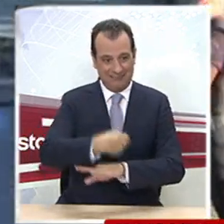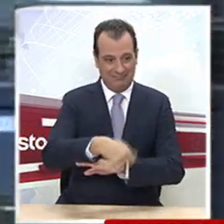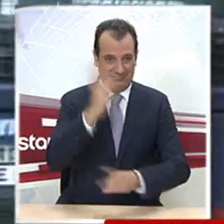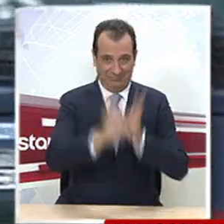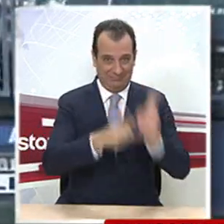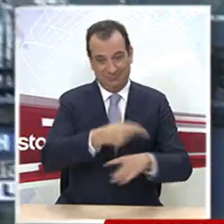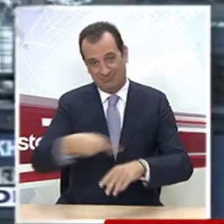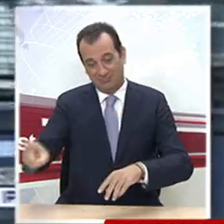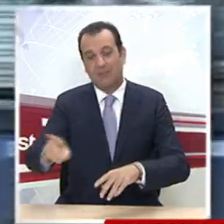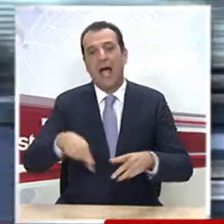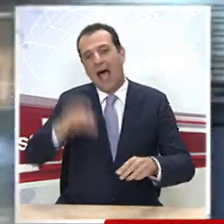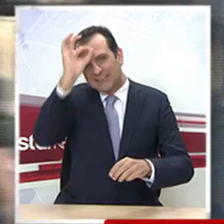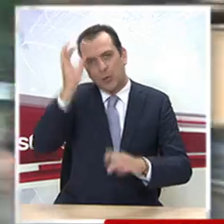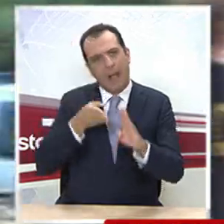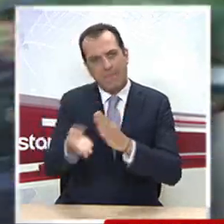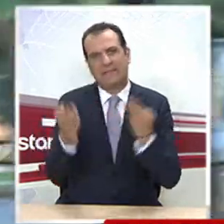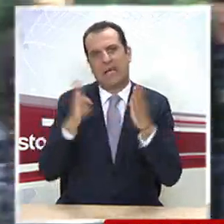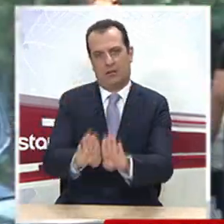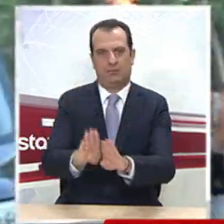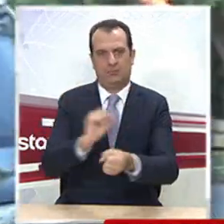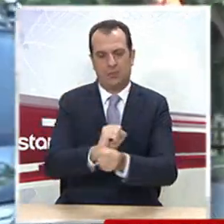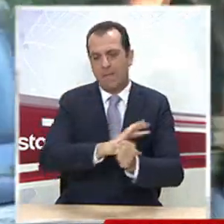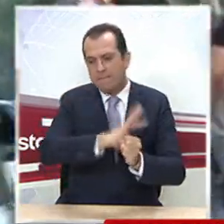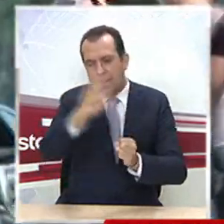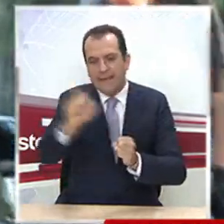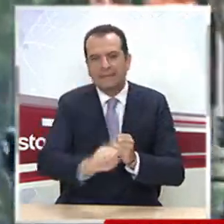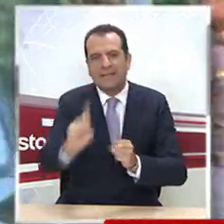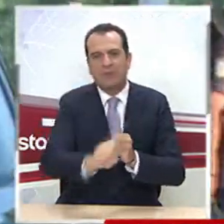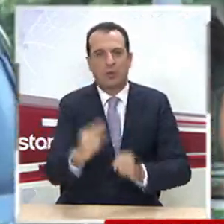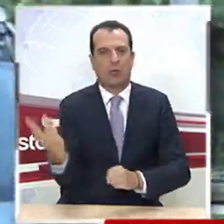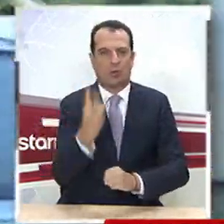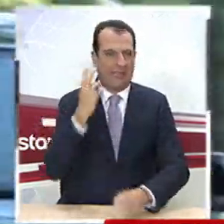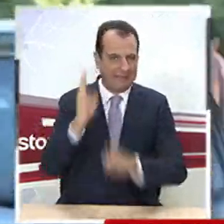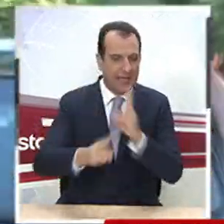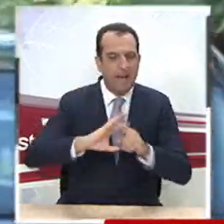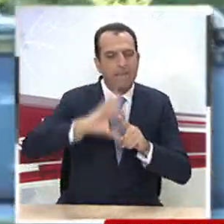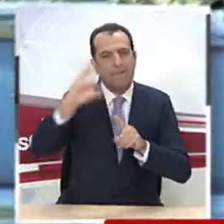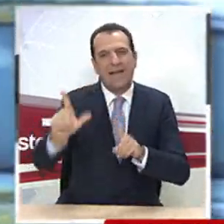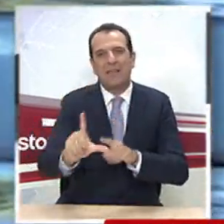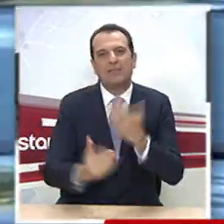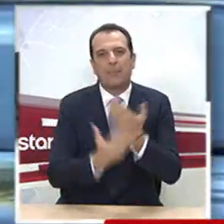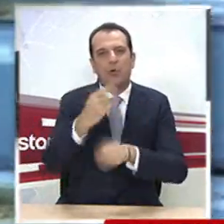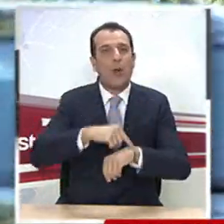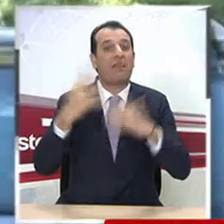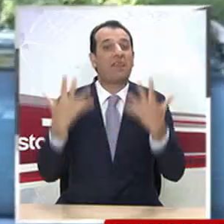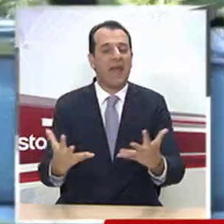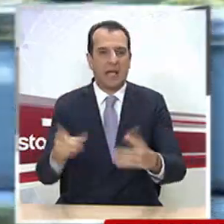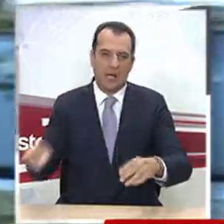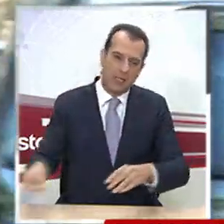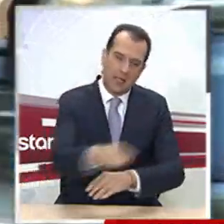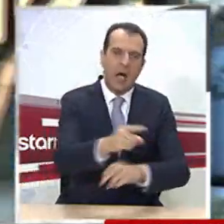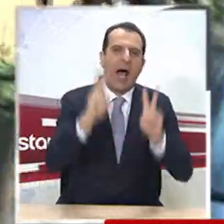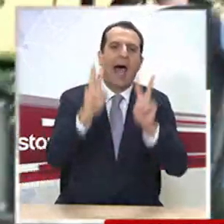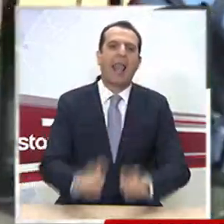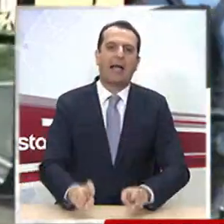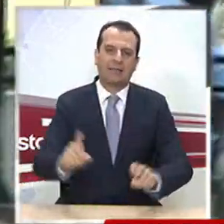στα κρατήρια της ασφάλειας όπου και κρατούνται και θα κρατούνται όλο το Σαββατοκύριακο οι τρεις κατηγορούμενοι μέχρι το πρωί της Δευτέρας στις 10 που θα οδηγηθούν στο 13ο